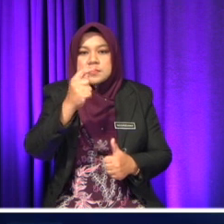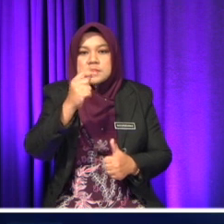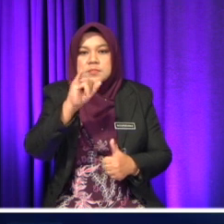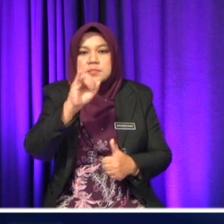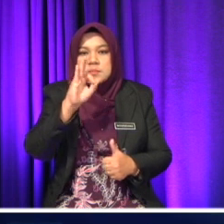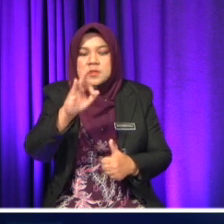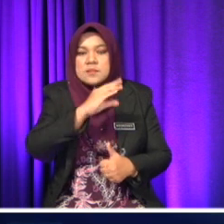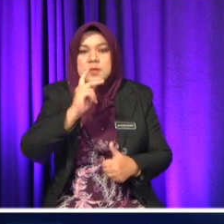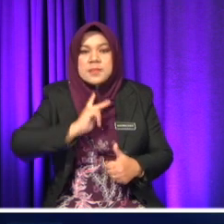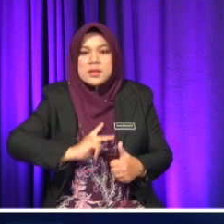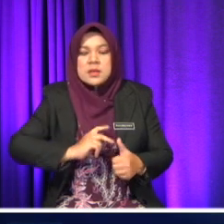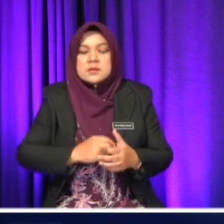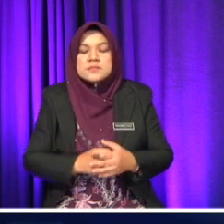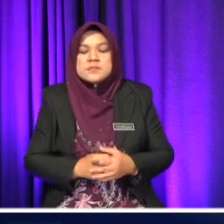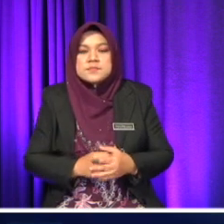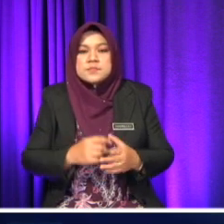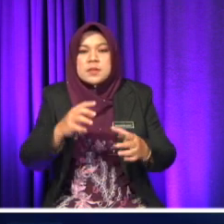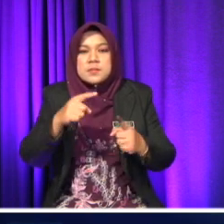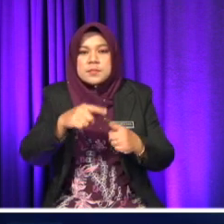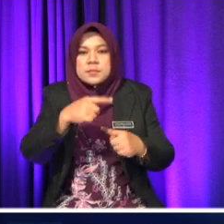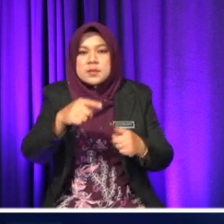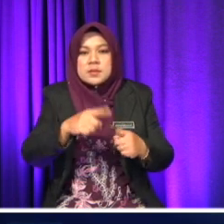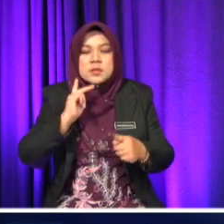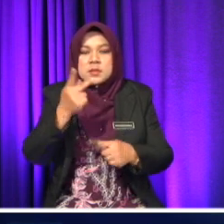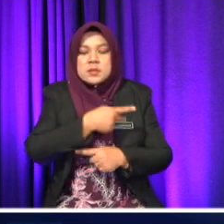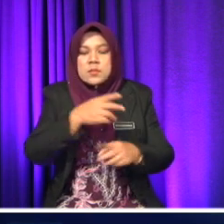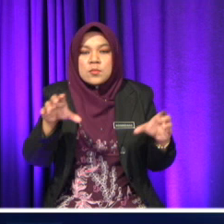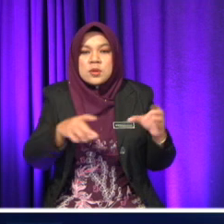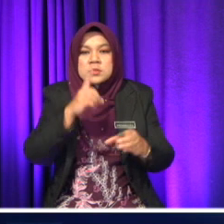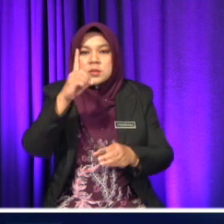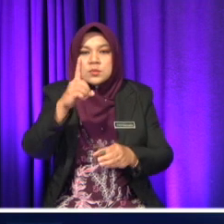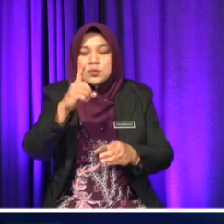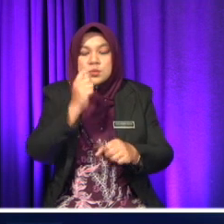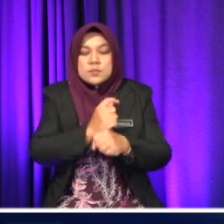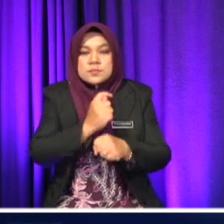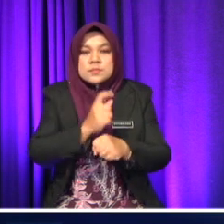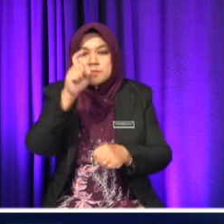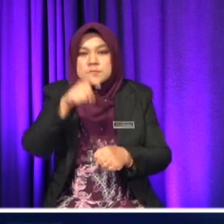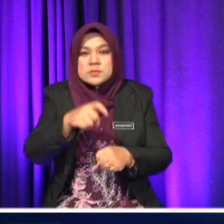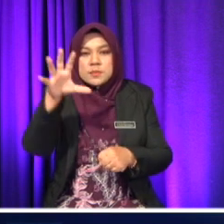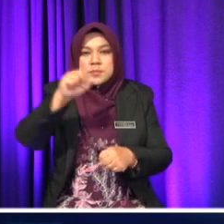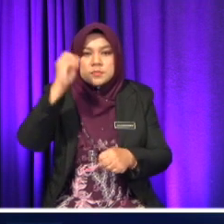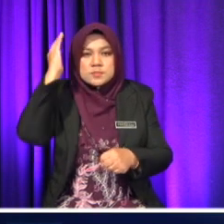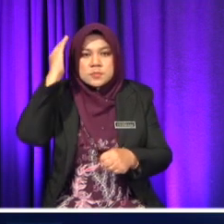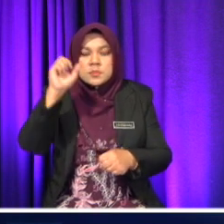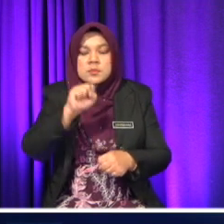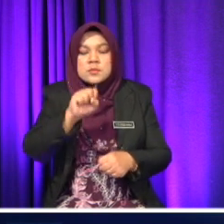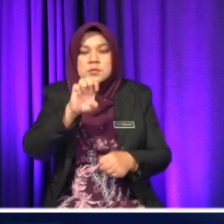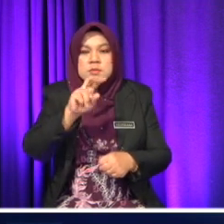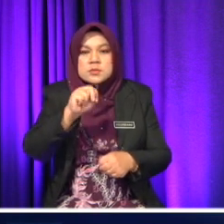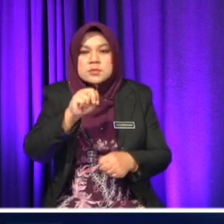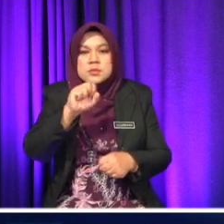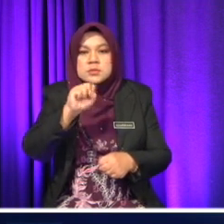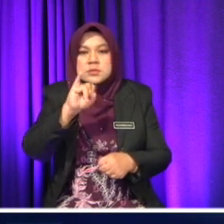melakukan sesuatu tugas dan kena ambil kena ambil sensitif dengan masyarakat yang berada di